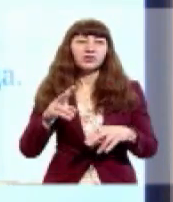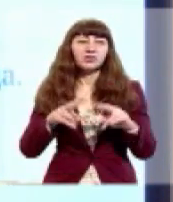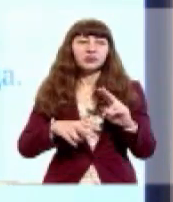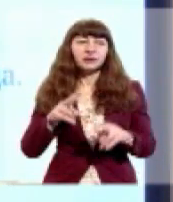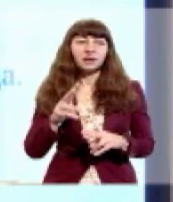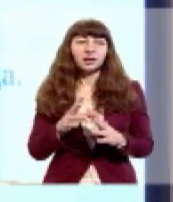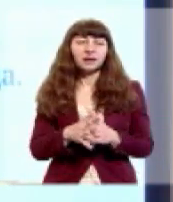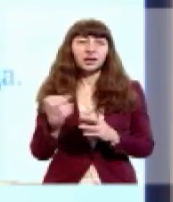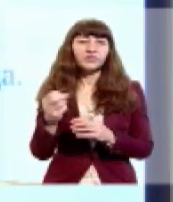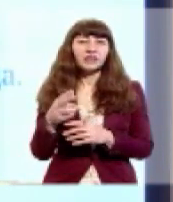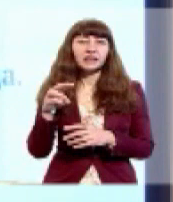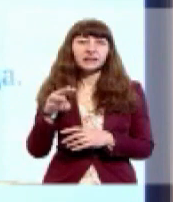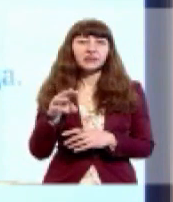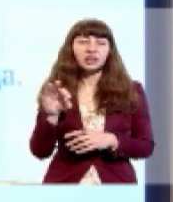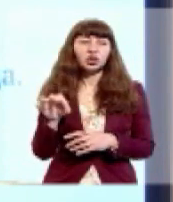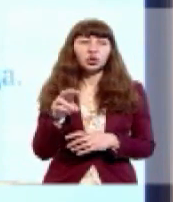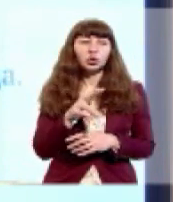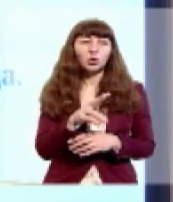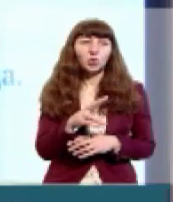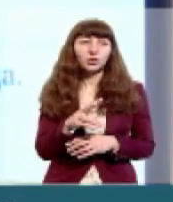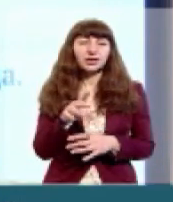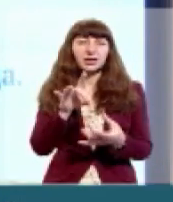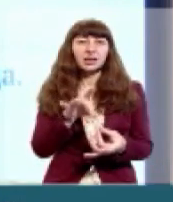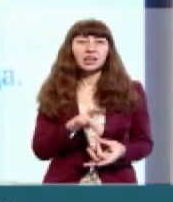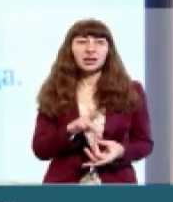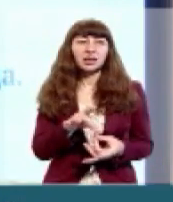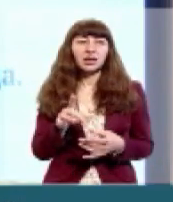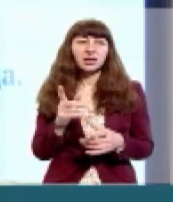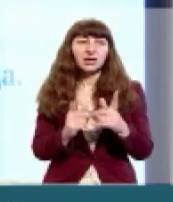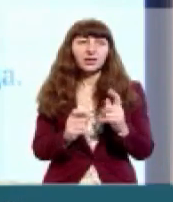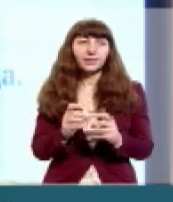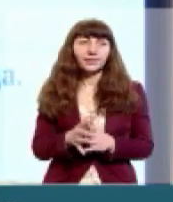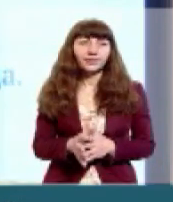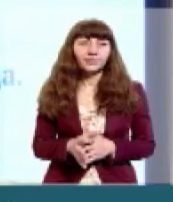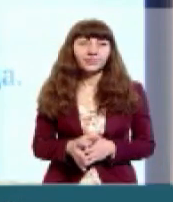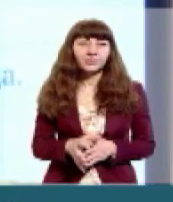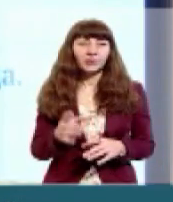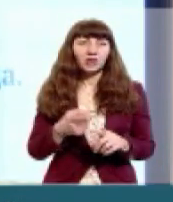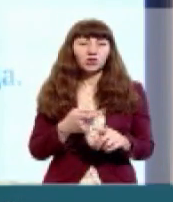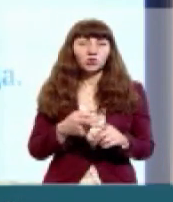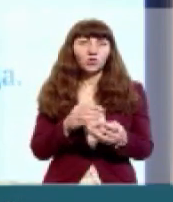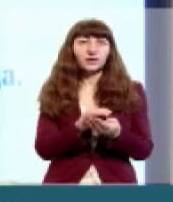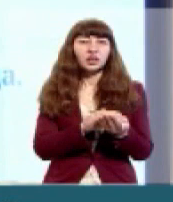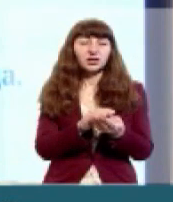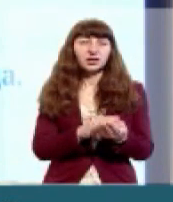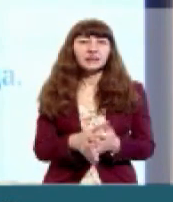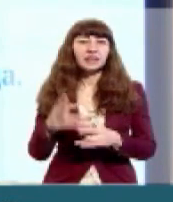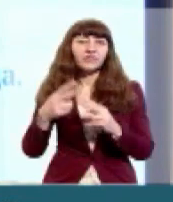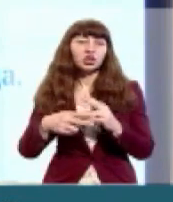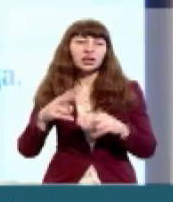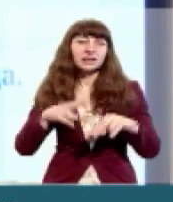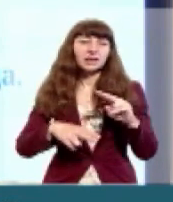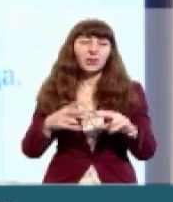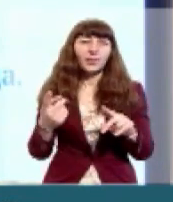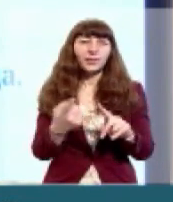на 12 тысяч тонн и единовременного хранения стоимостью 1 миллиард тенге. Срок завершения строительства первого